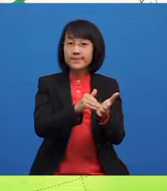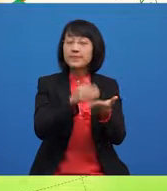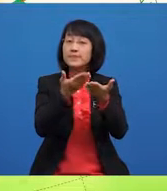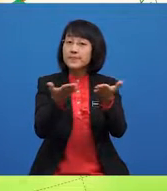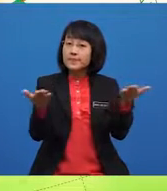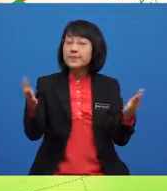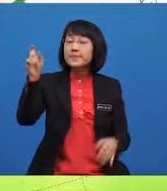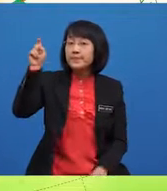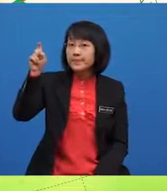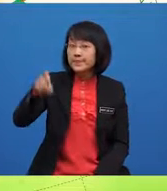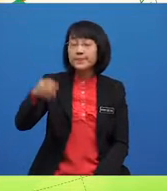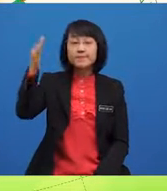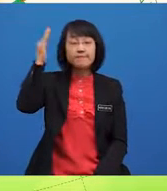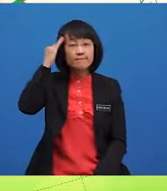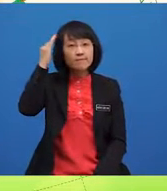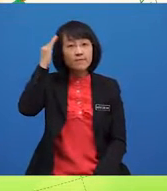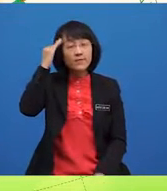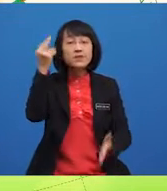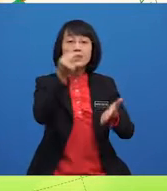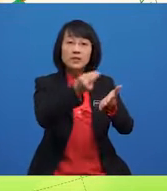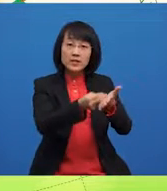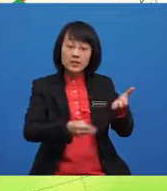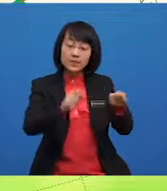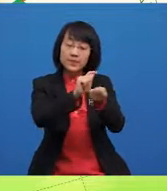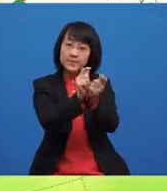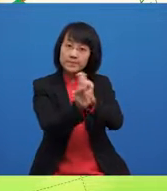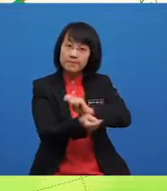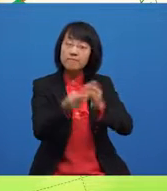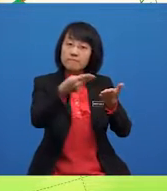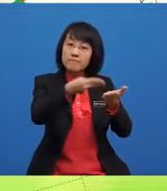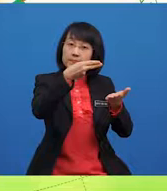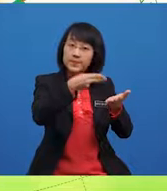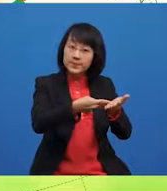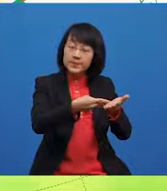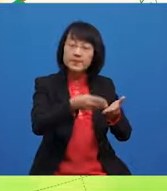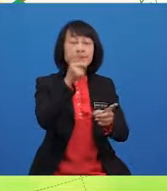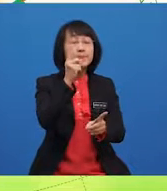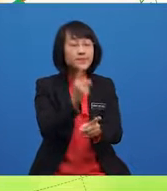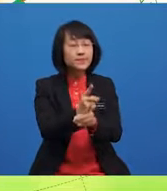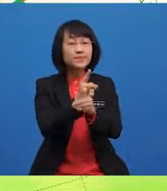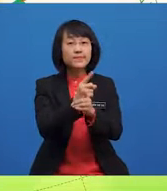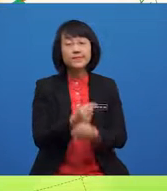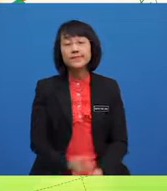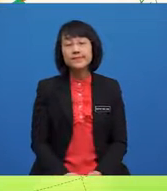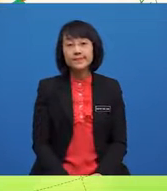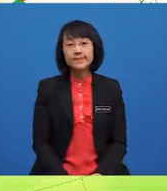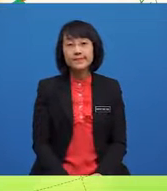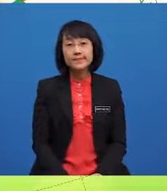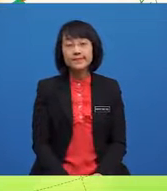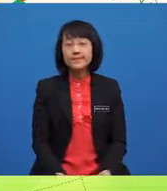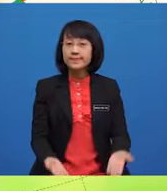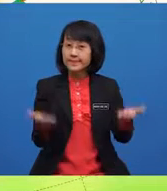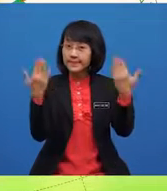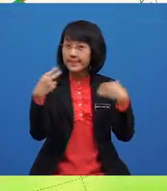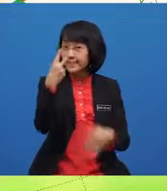kamu perlu mengetahui nilai penukaran unit yang betul. Mari kita lihat